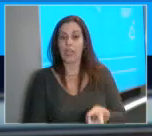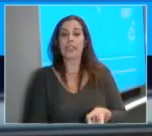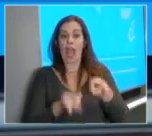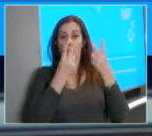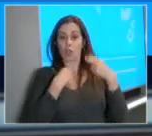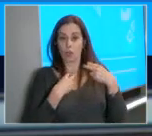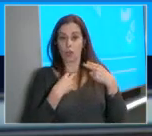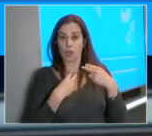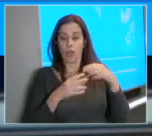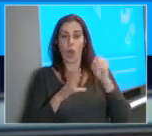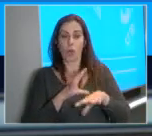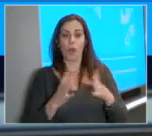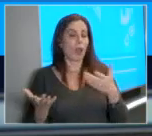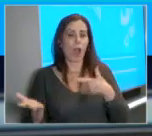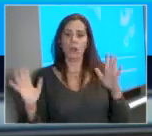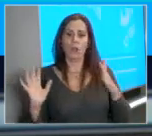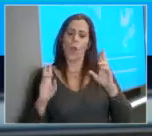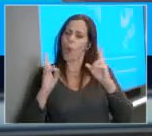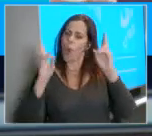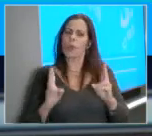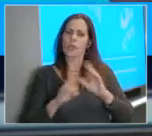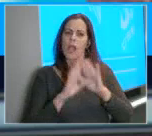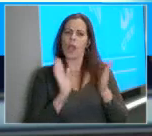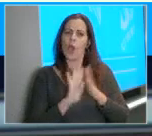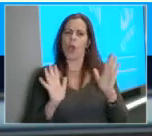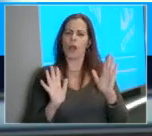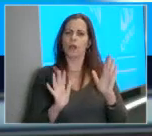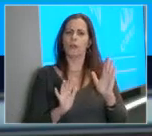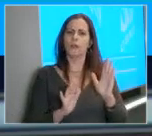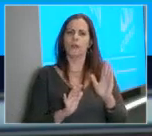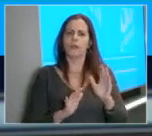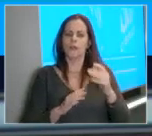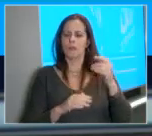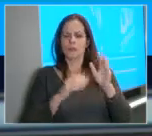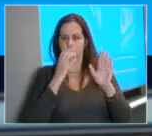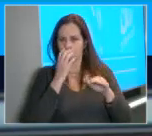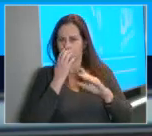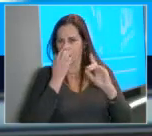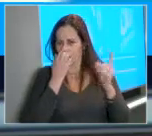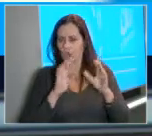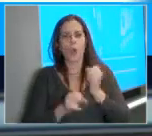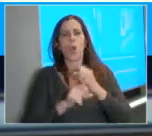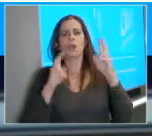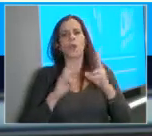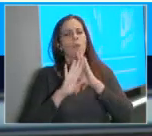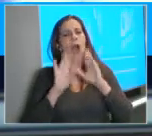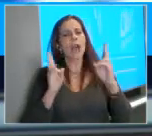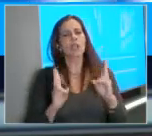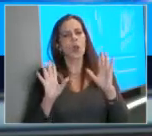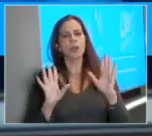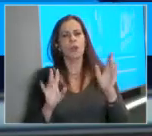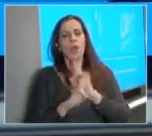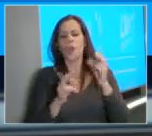חזרה לקופת האוצר, ולכן הוא עוצר הכל דרך החשבים שלו במשרדי הממשלה, החשכ"ל דרך חשבים, מרים אמברקס, ואומר, עצור,